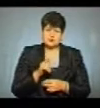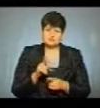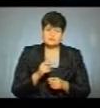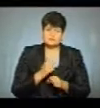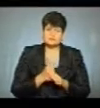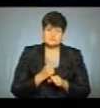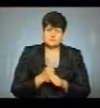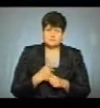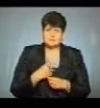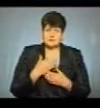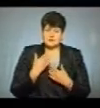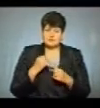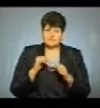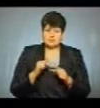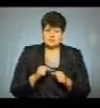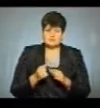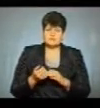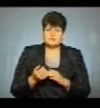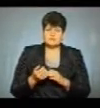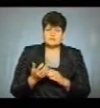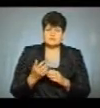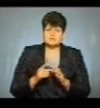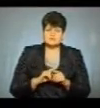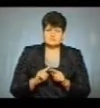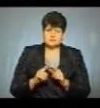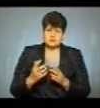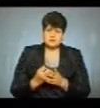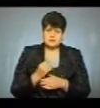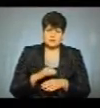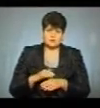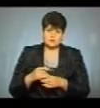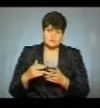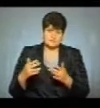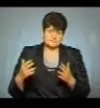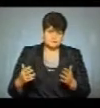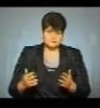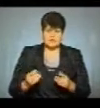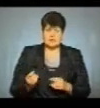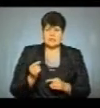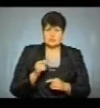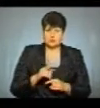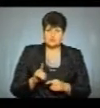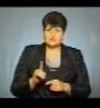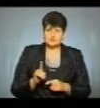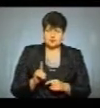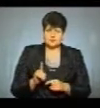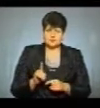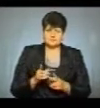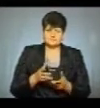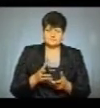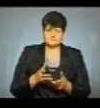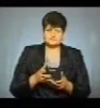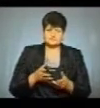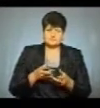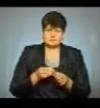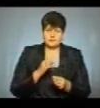втілити. Ми не маємо можливості завчасно виявити певні хвороби. І для того, щоб спонукати жінок дбати